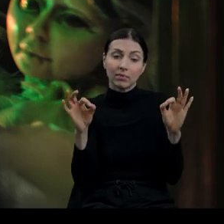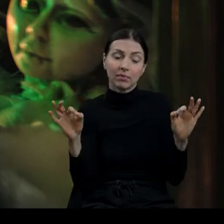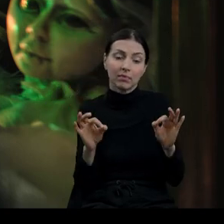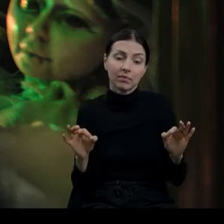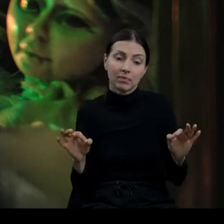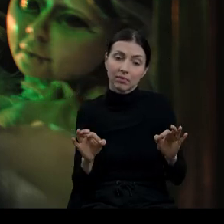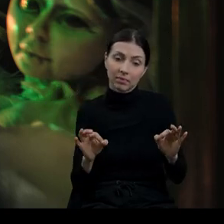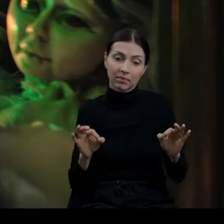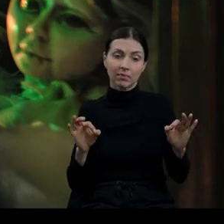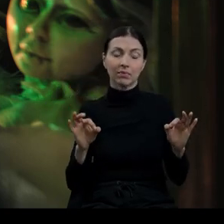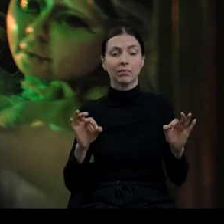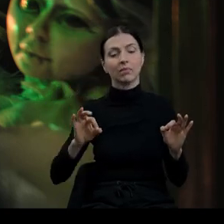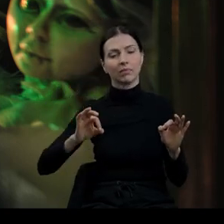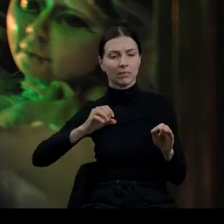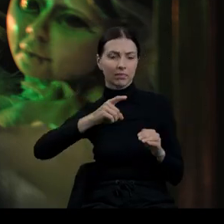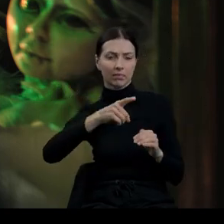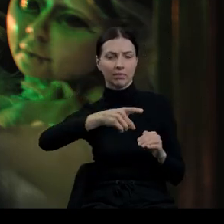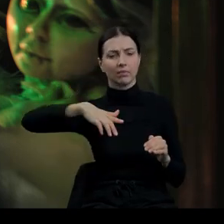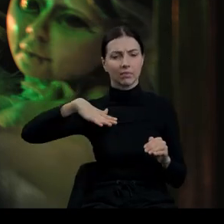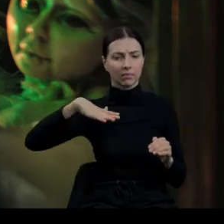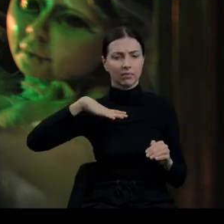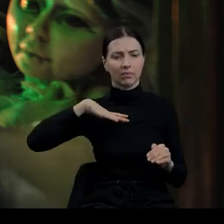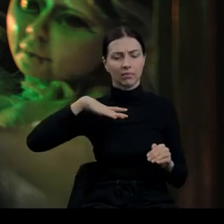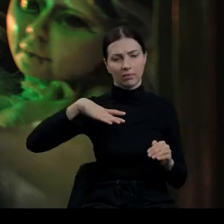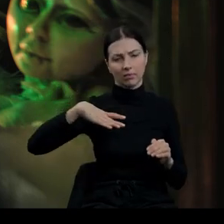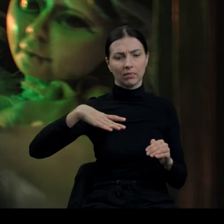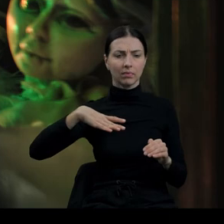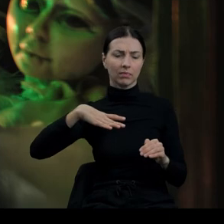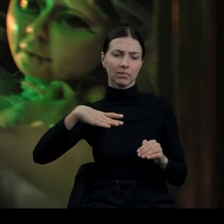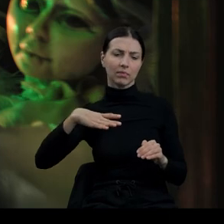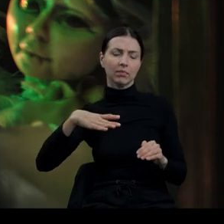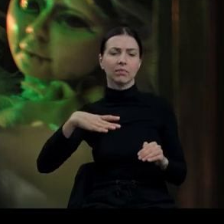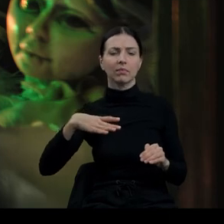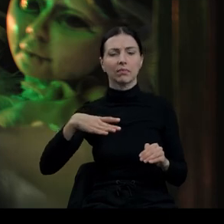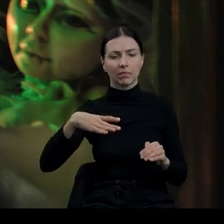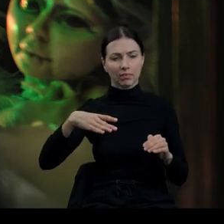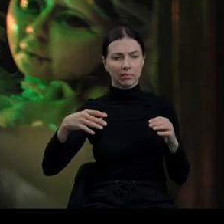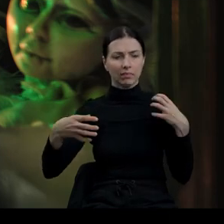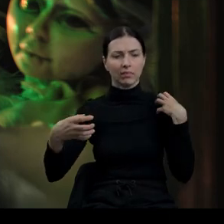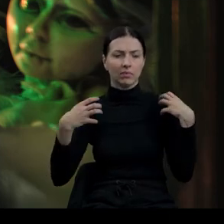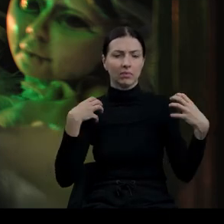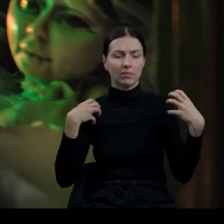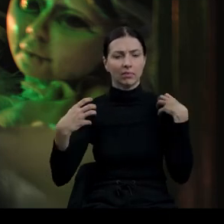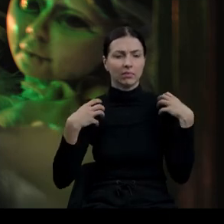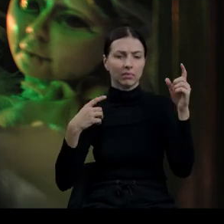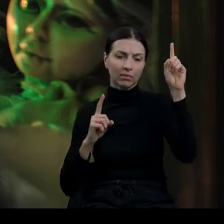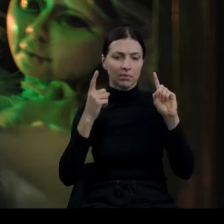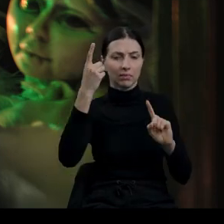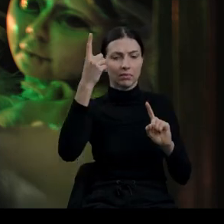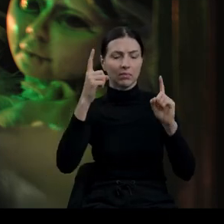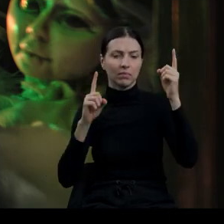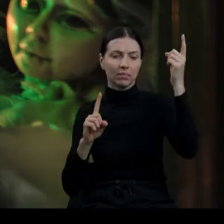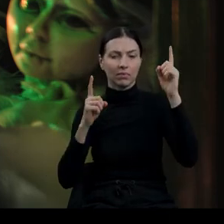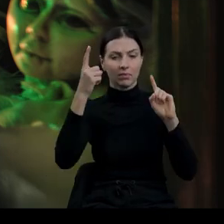w takiej formie, jakiej bym sobie tego marzył. Ale mam wrażenie, że to miało miejsce już, że to się